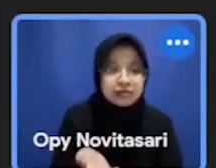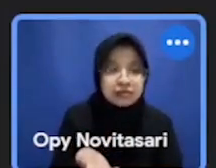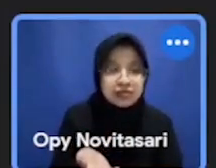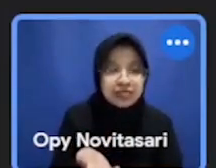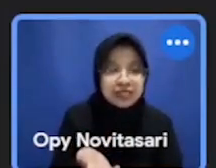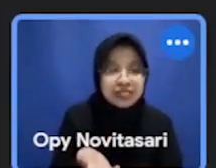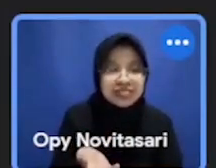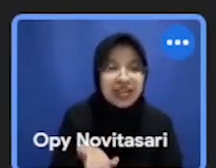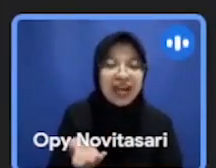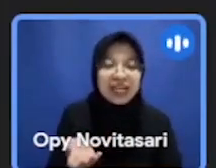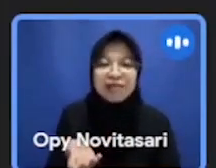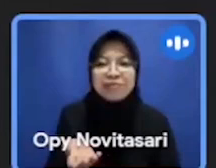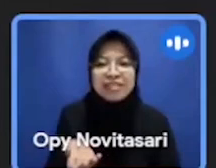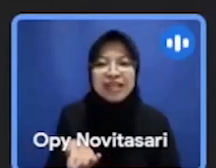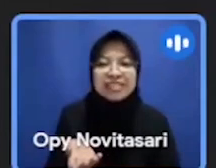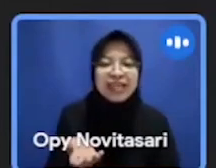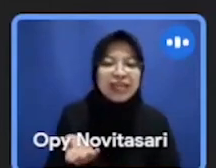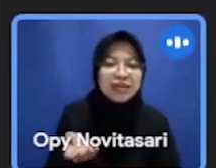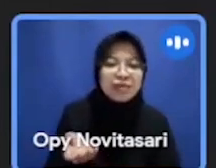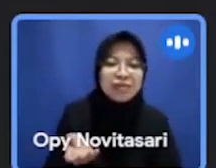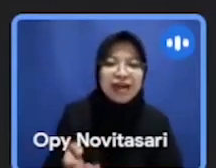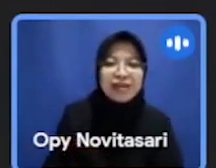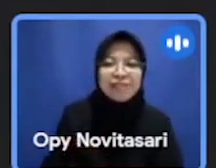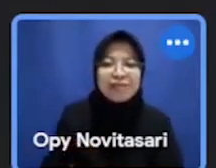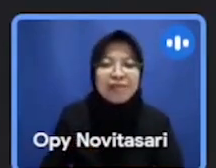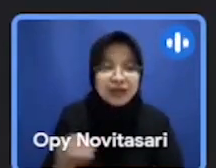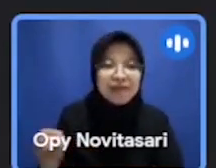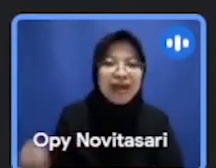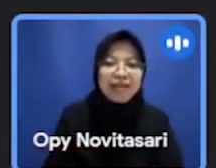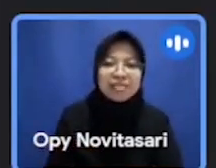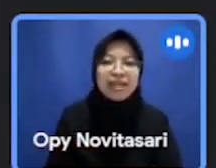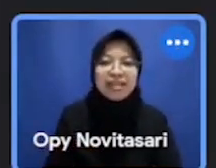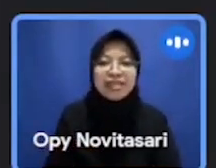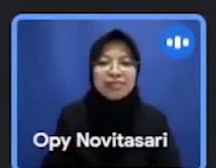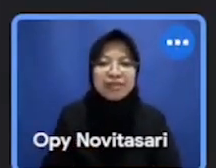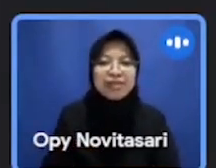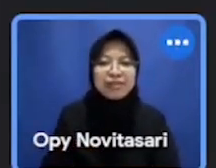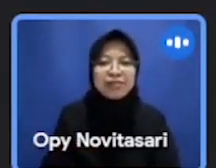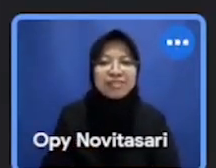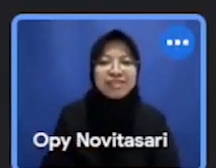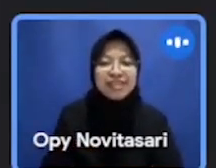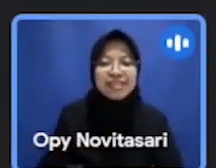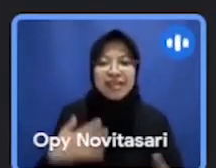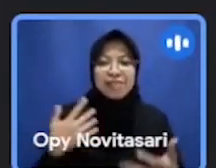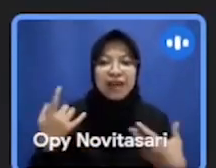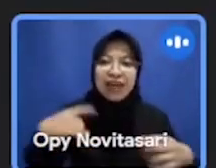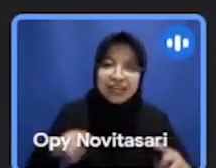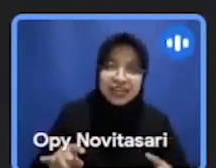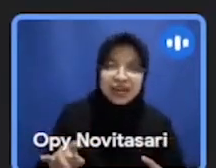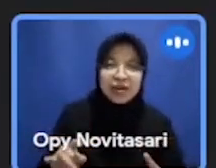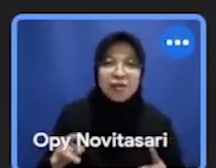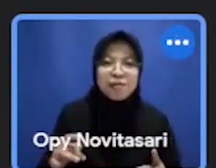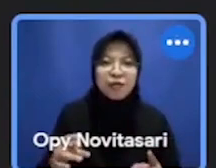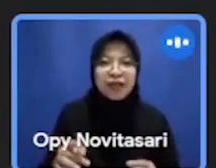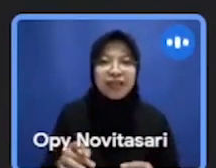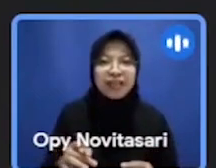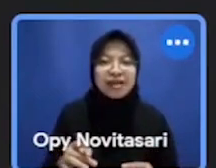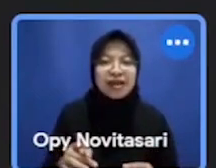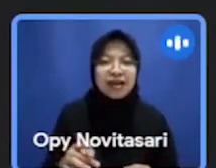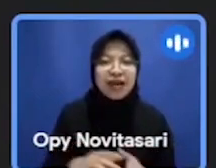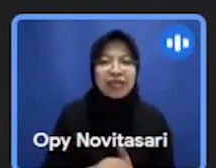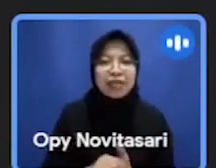itu Saya hanya menjelaskan hanya berbagai berbagai pengalaman saja seperti itu mas jadi ketika menari mungkin